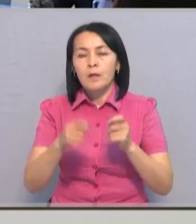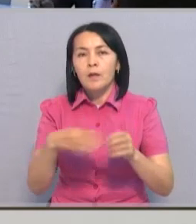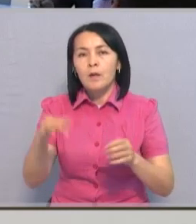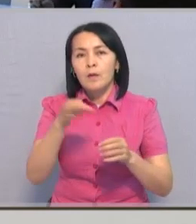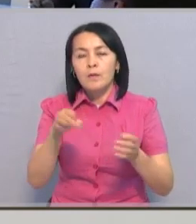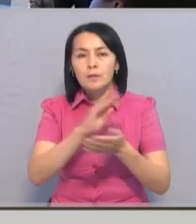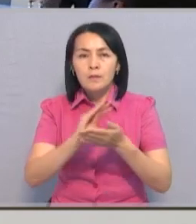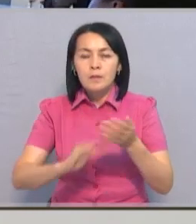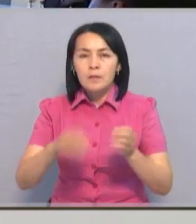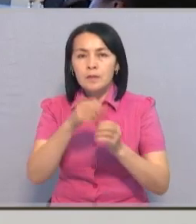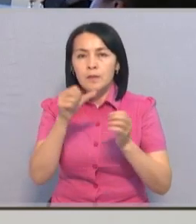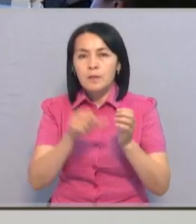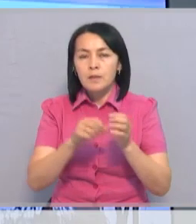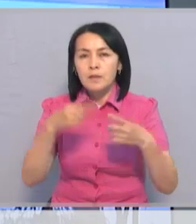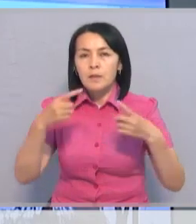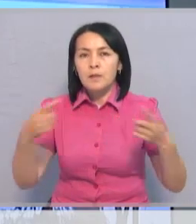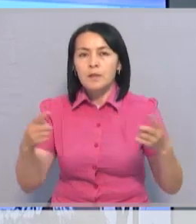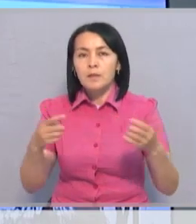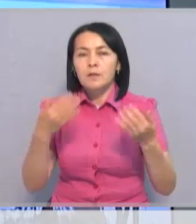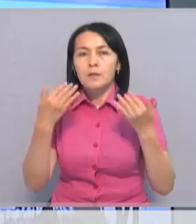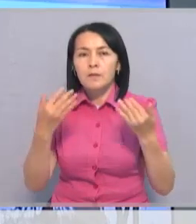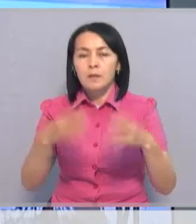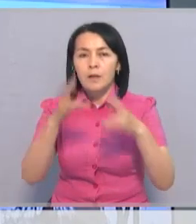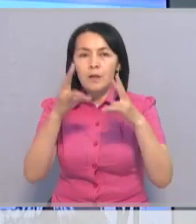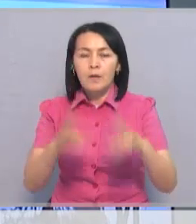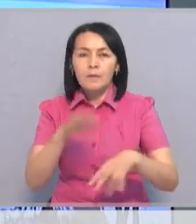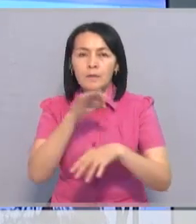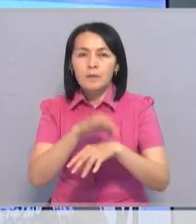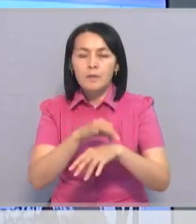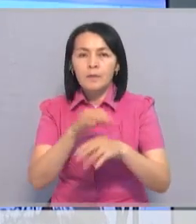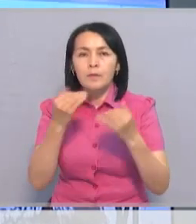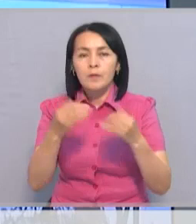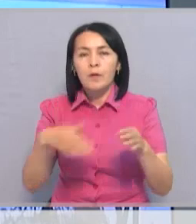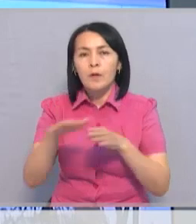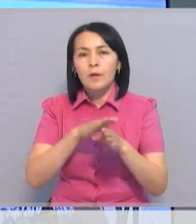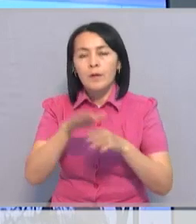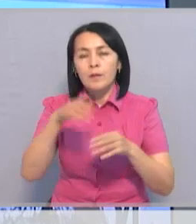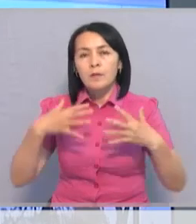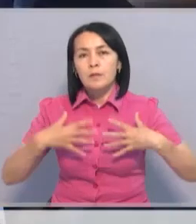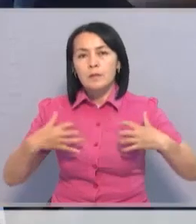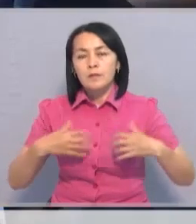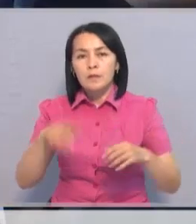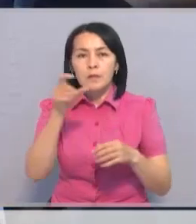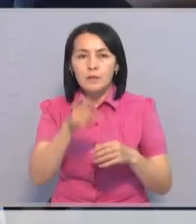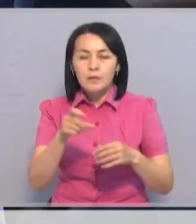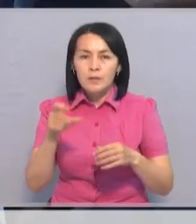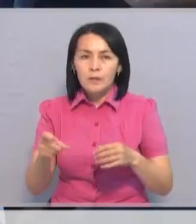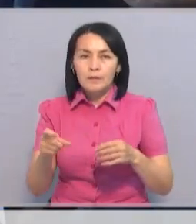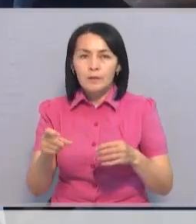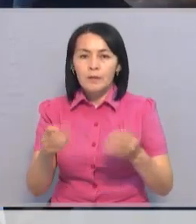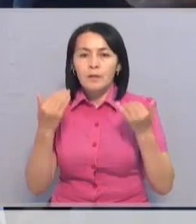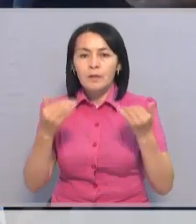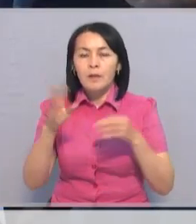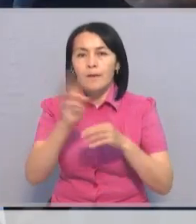области зарегистрировано 16 различных видов особо опасных заболеваний, общих для животных и человека.